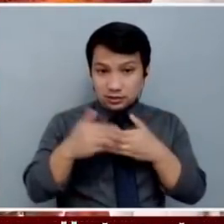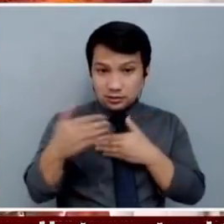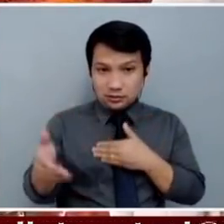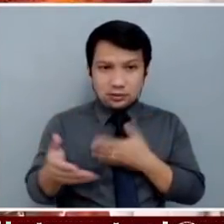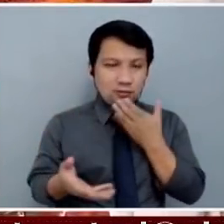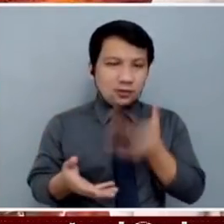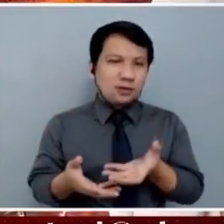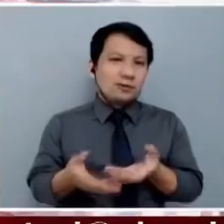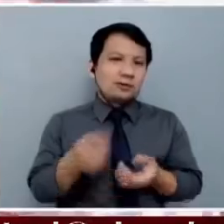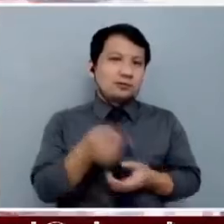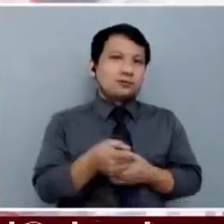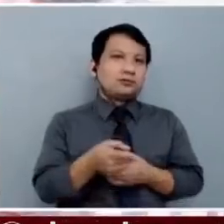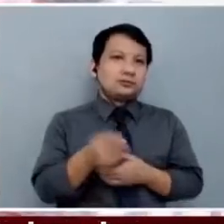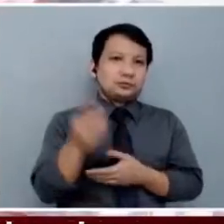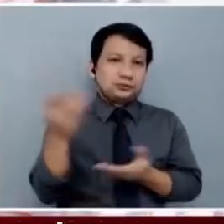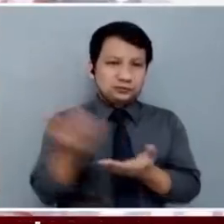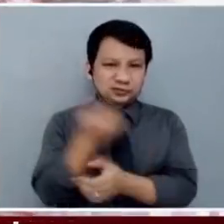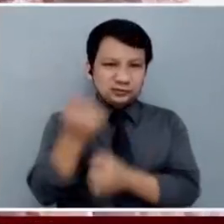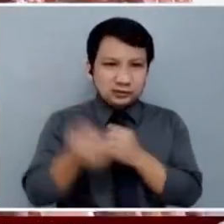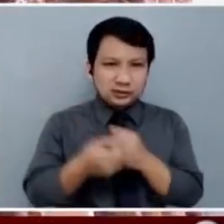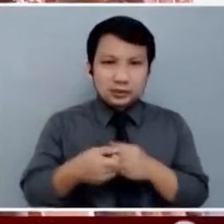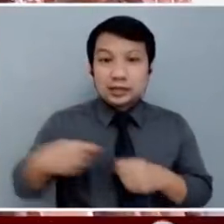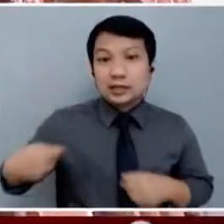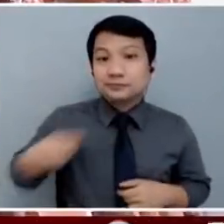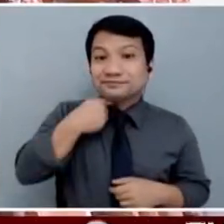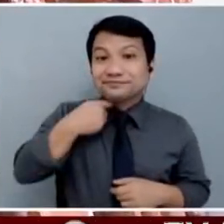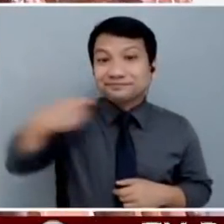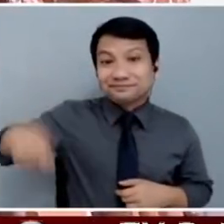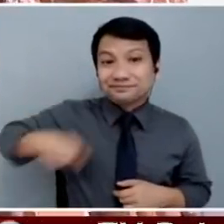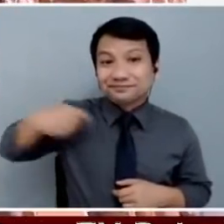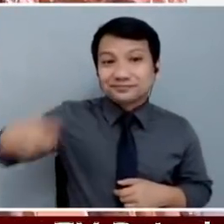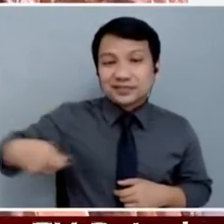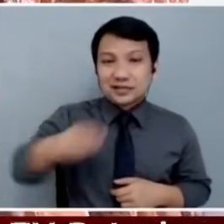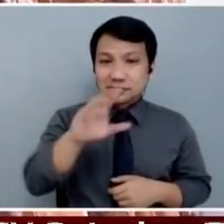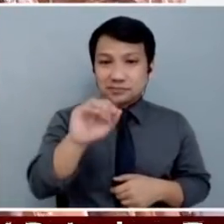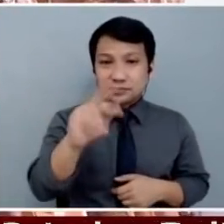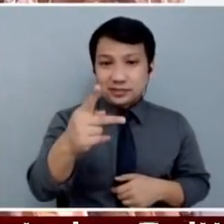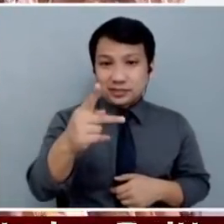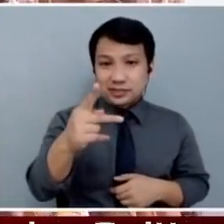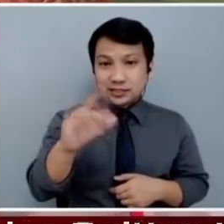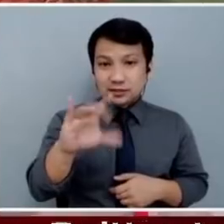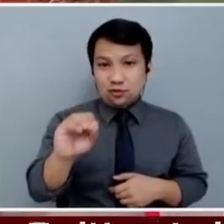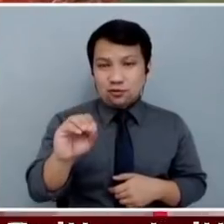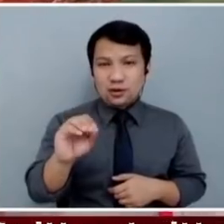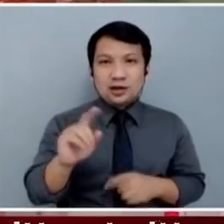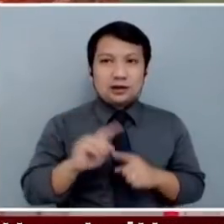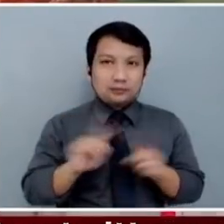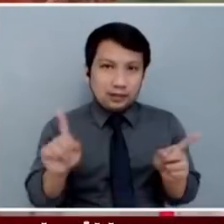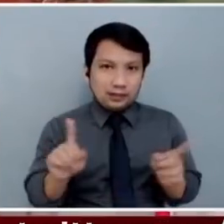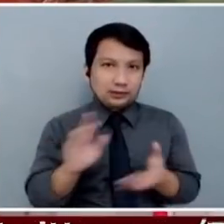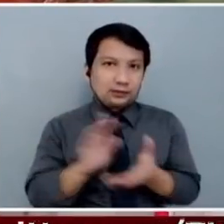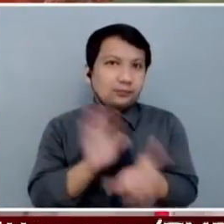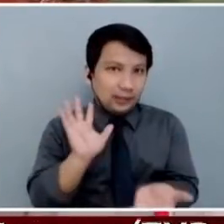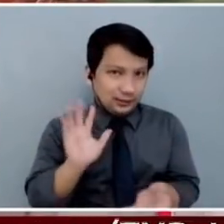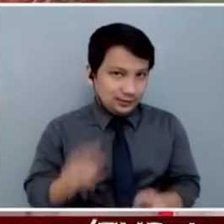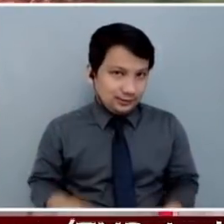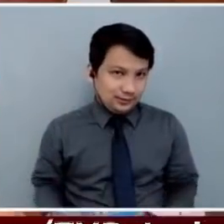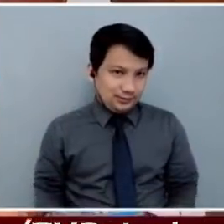pagsalubong ng bagong taon, ang leksyon. 15 kilos ang bibilhin niya. Yun nga lang, tumaas na ang presyo